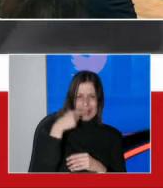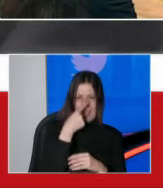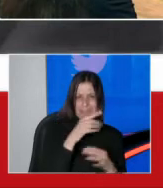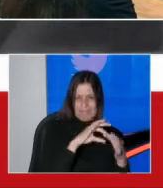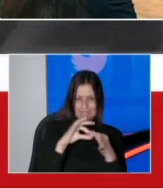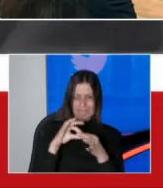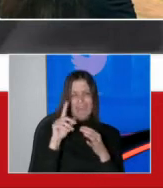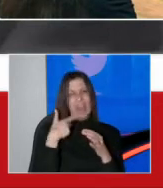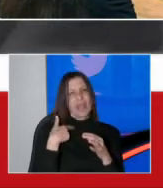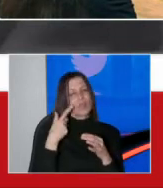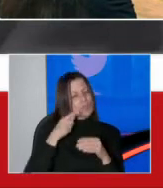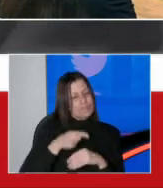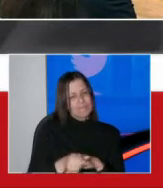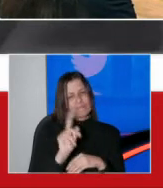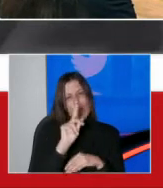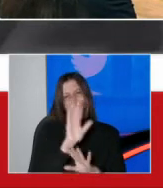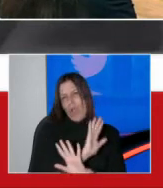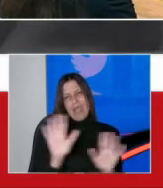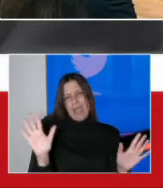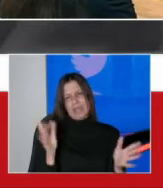אבל אנחנו חותרים לא רק